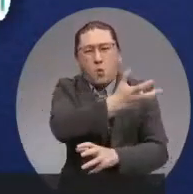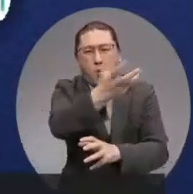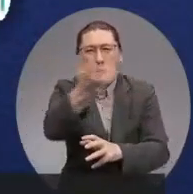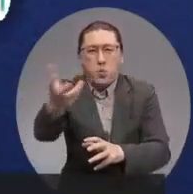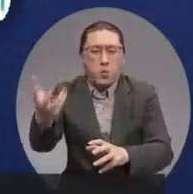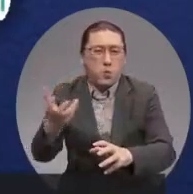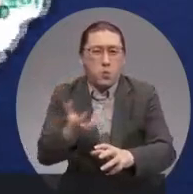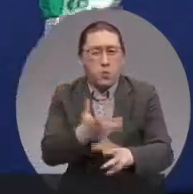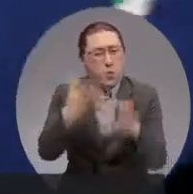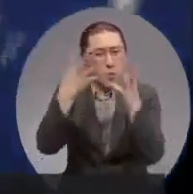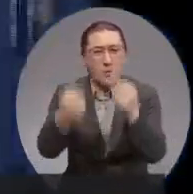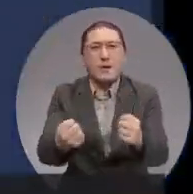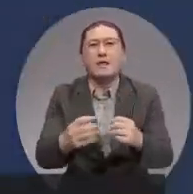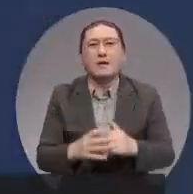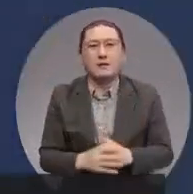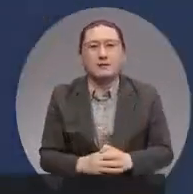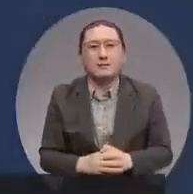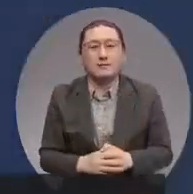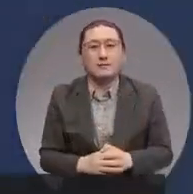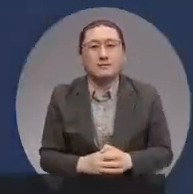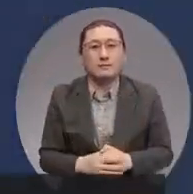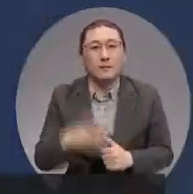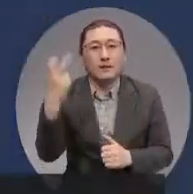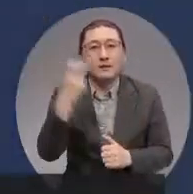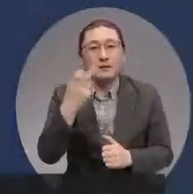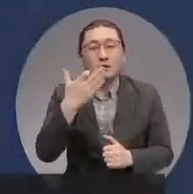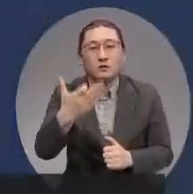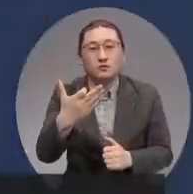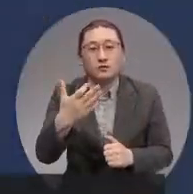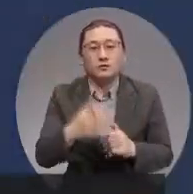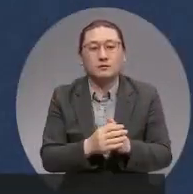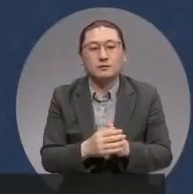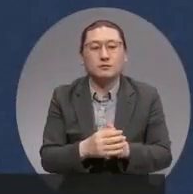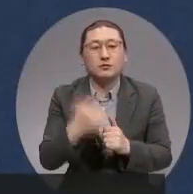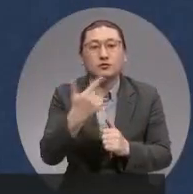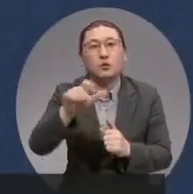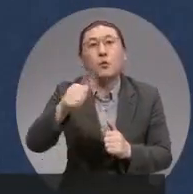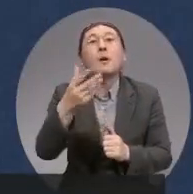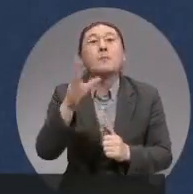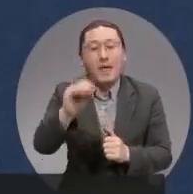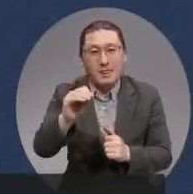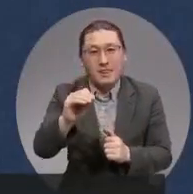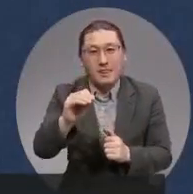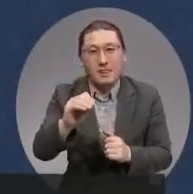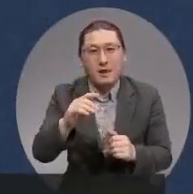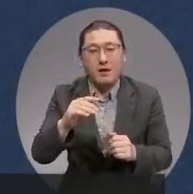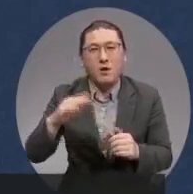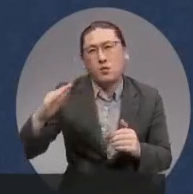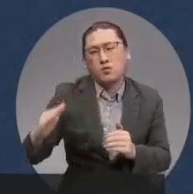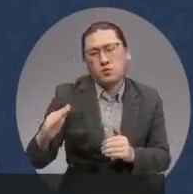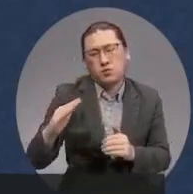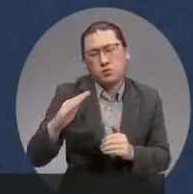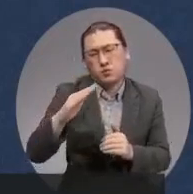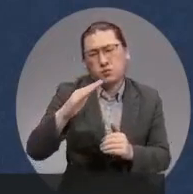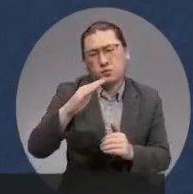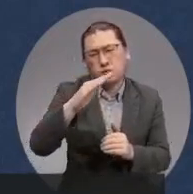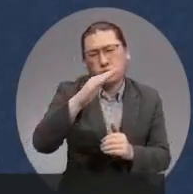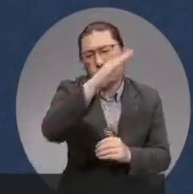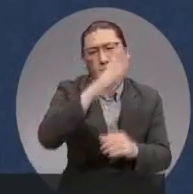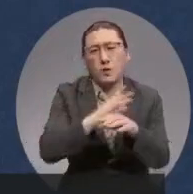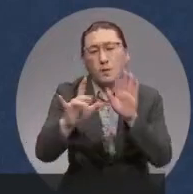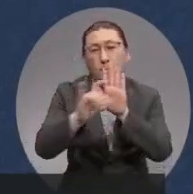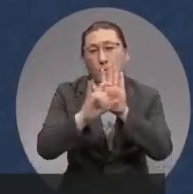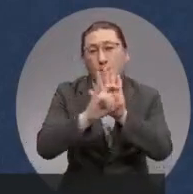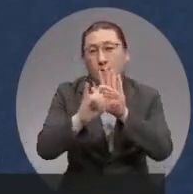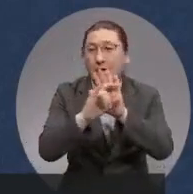예순 8개 나랍니다 지난 2019년 6500만 달러였던 수출액은 해마다 증가하고 있습니다 코로나